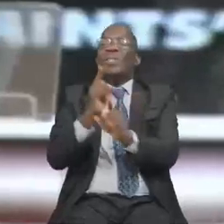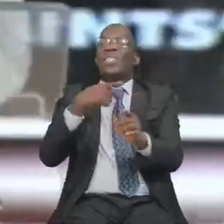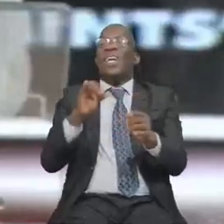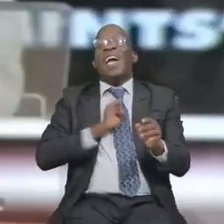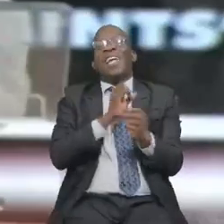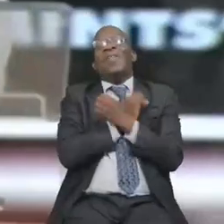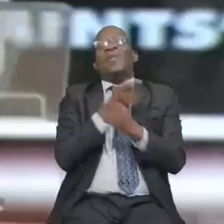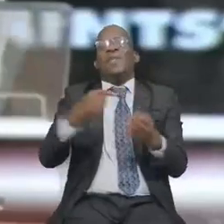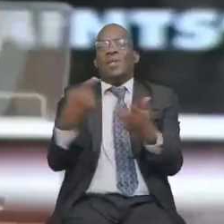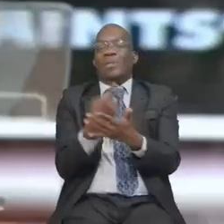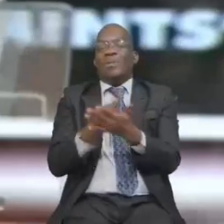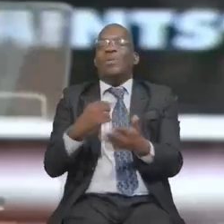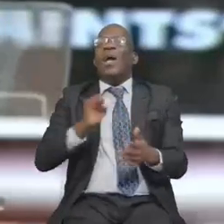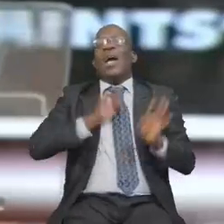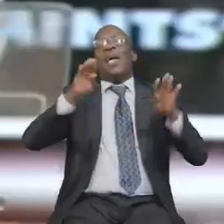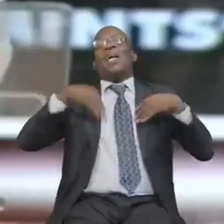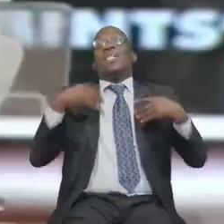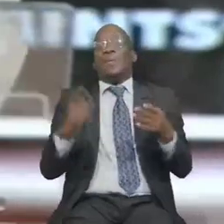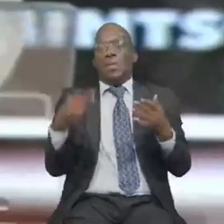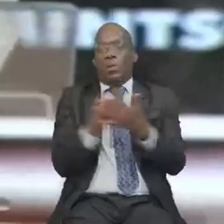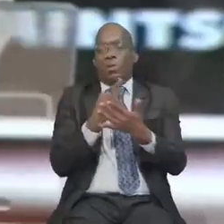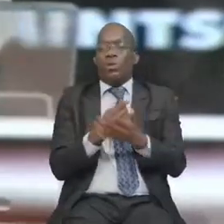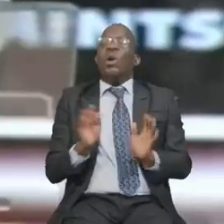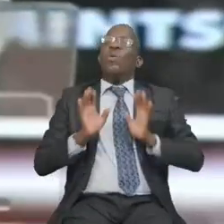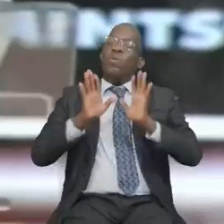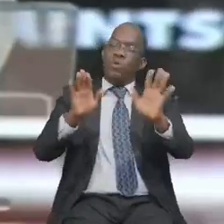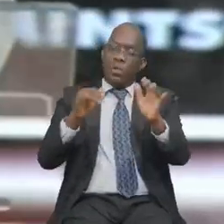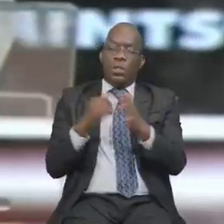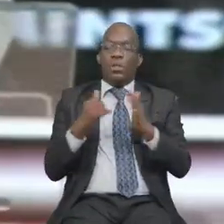l'évangile, j'accepte l'évangile. Pousse, élève-le,